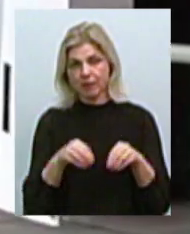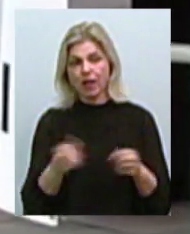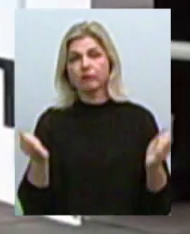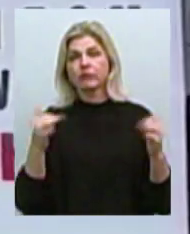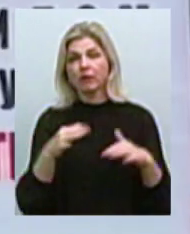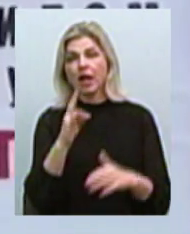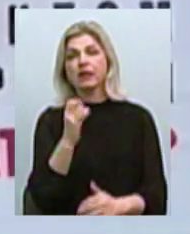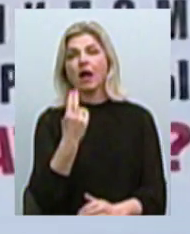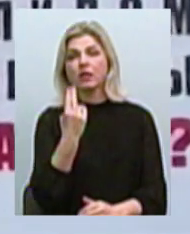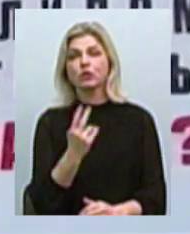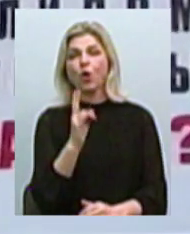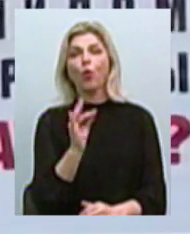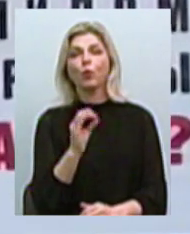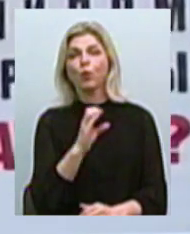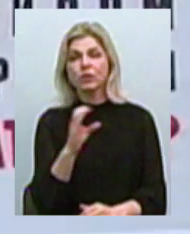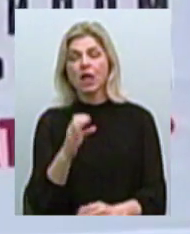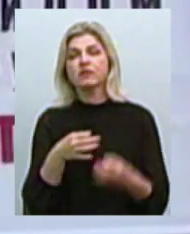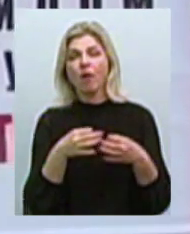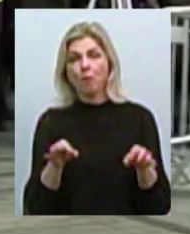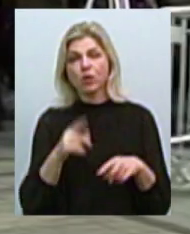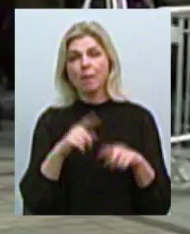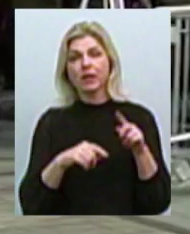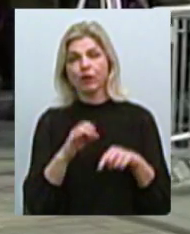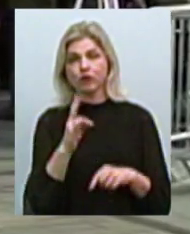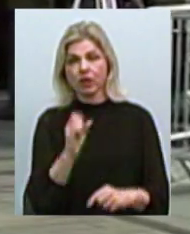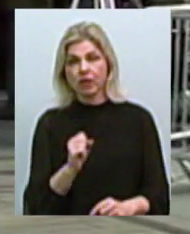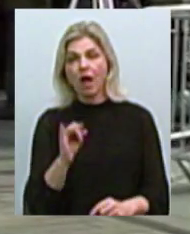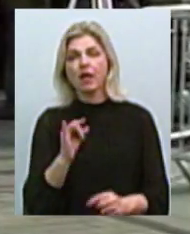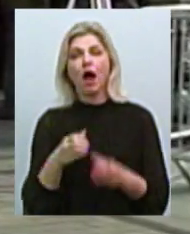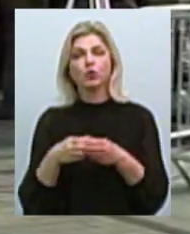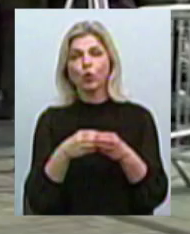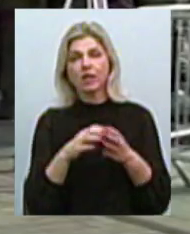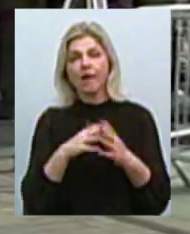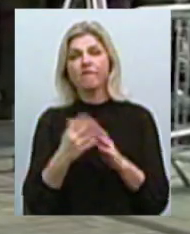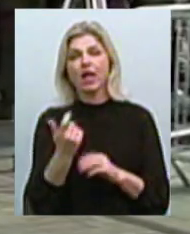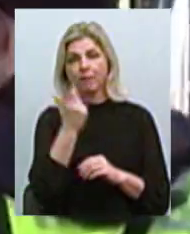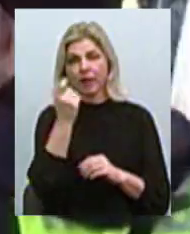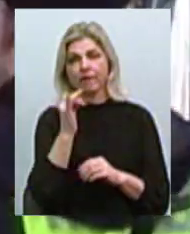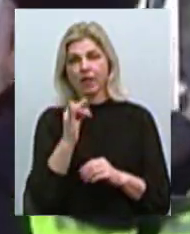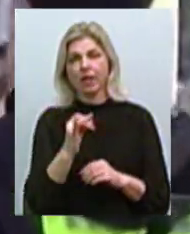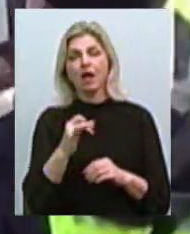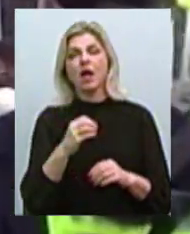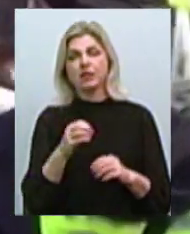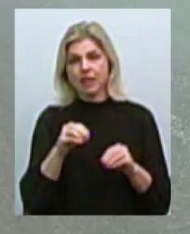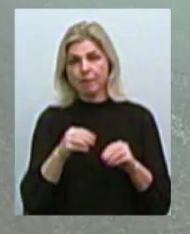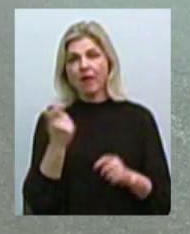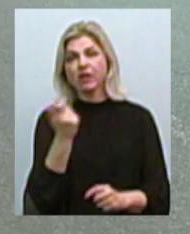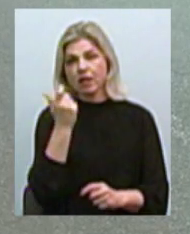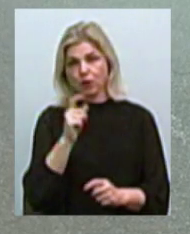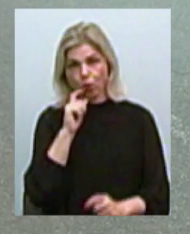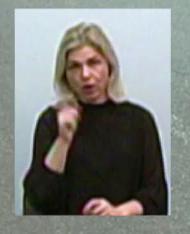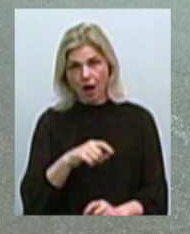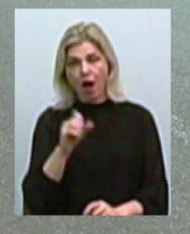Національного корпусу «Свободи Батьківщини», Всеукраїнської аграрної ради, Асоціації фермерів і приватних землевласників України. А в понеділок,